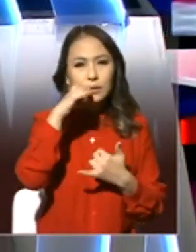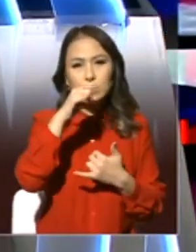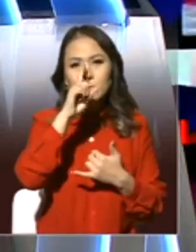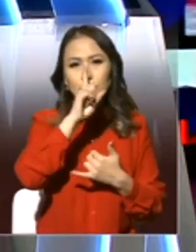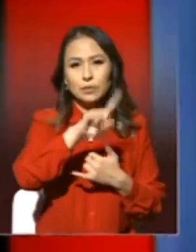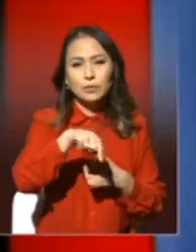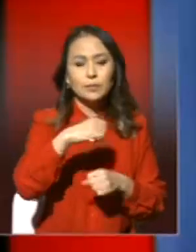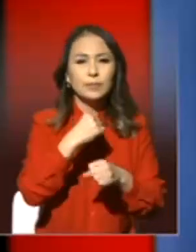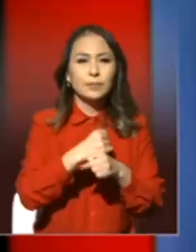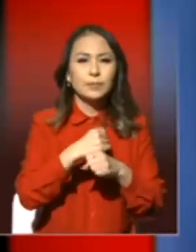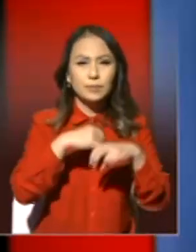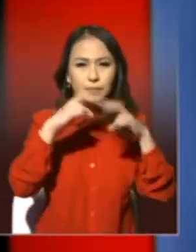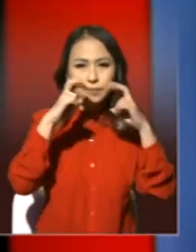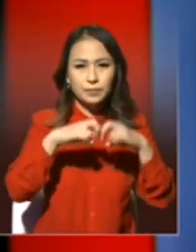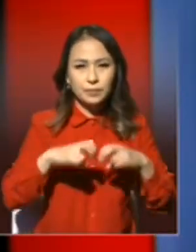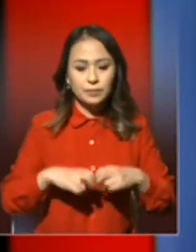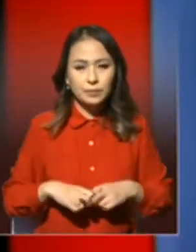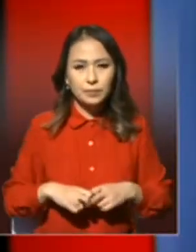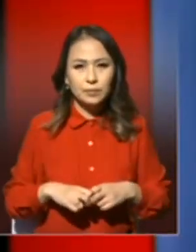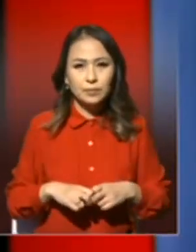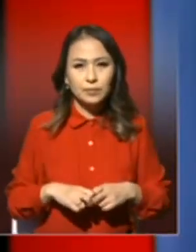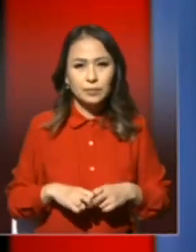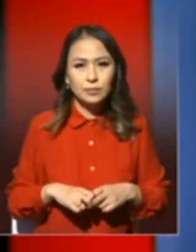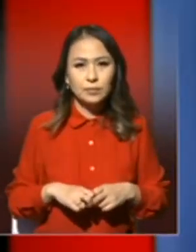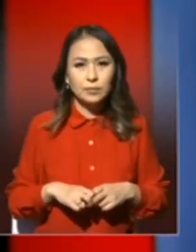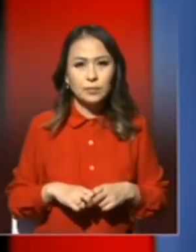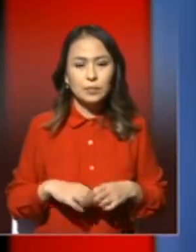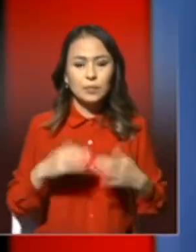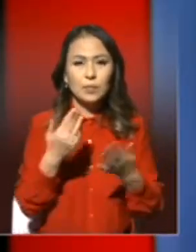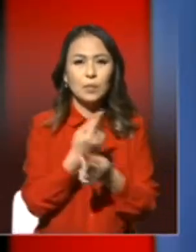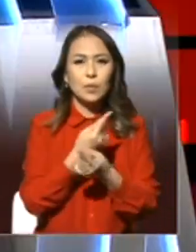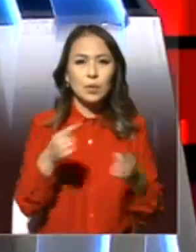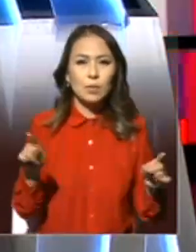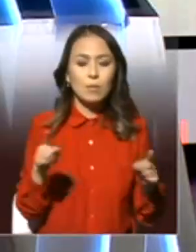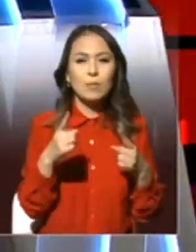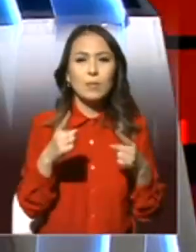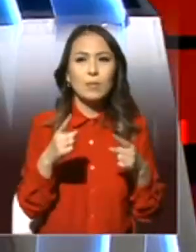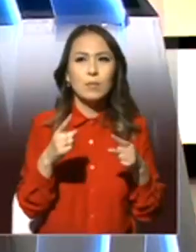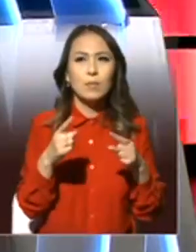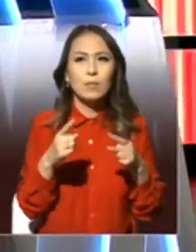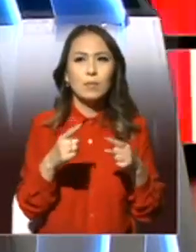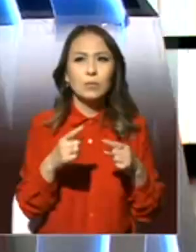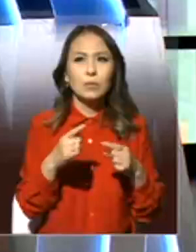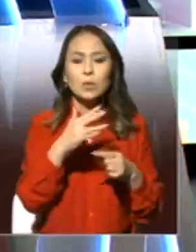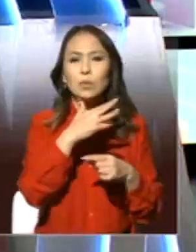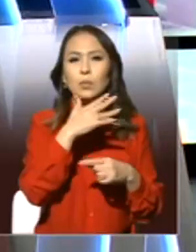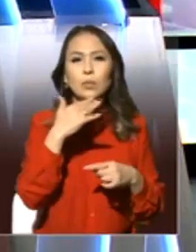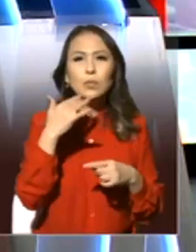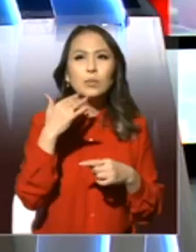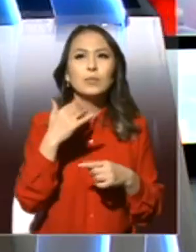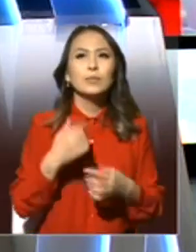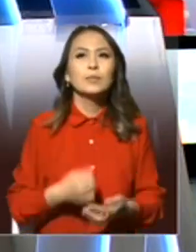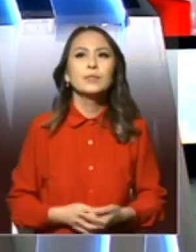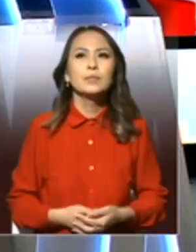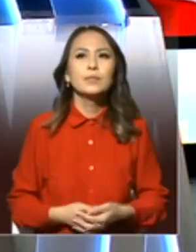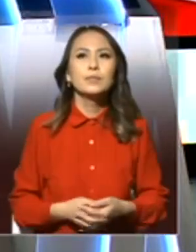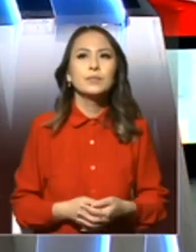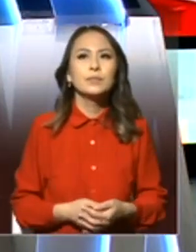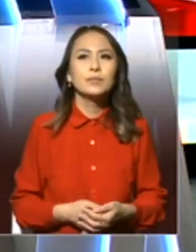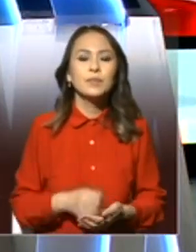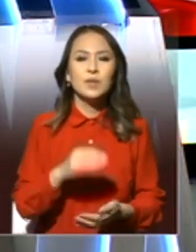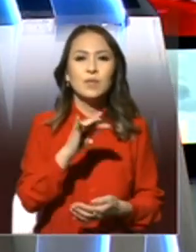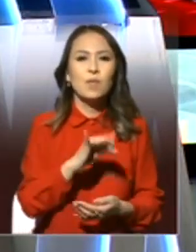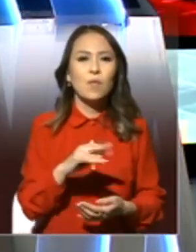өтті, ертең барып бәрін тексеріп қырып қайтамыз деп айта алмаймыз. Одан басқа білесіз ғой, оларға қаншама осы стабилизационный